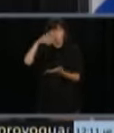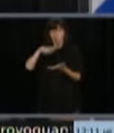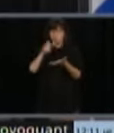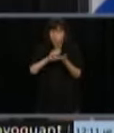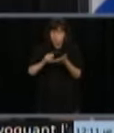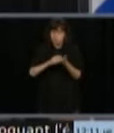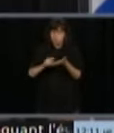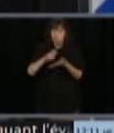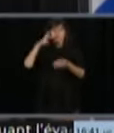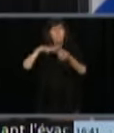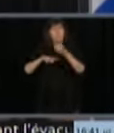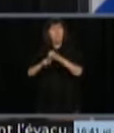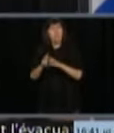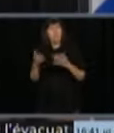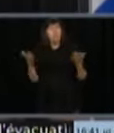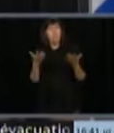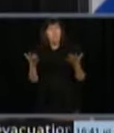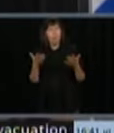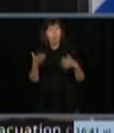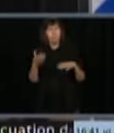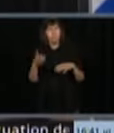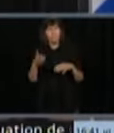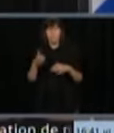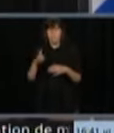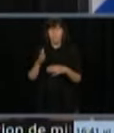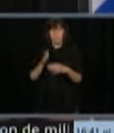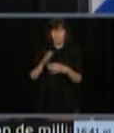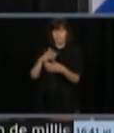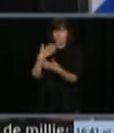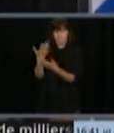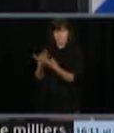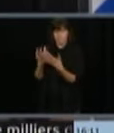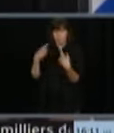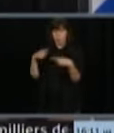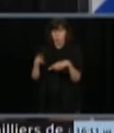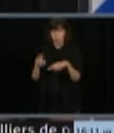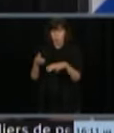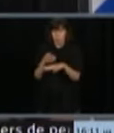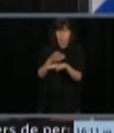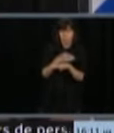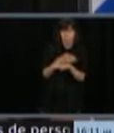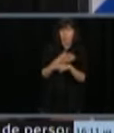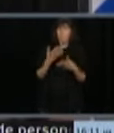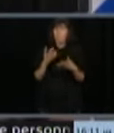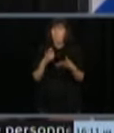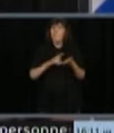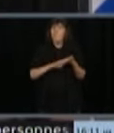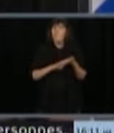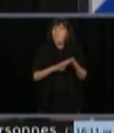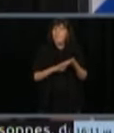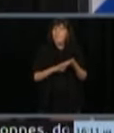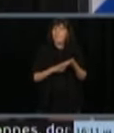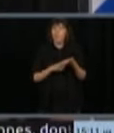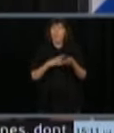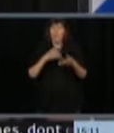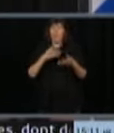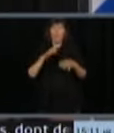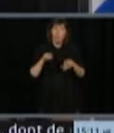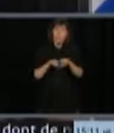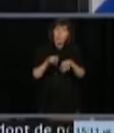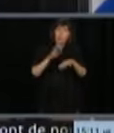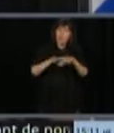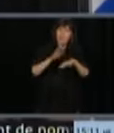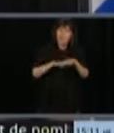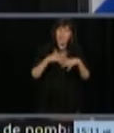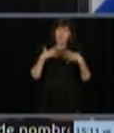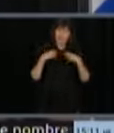la rentrée, d'avoir une mise à jour de la recommandation de la santé publique. Région par